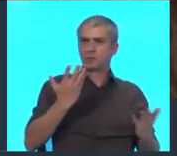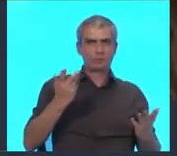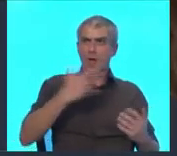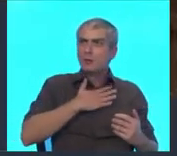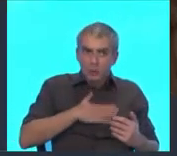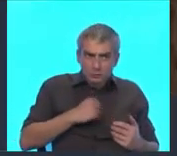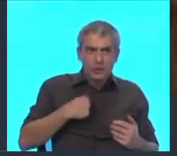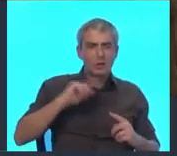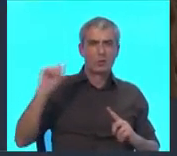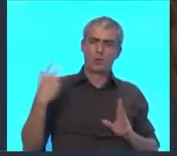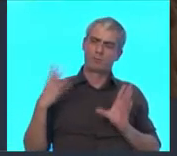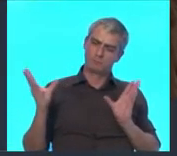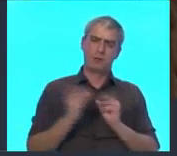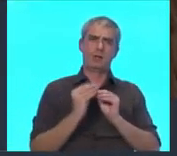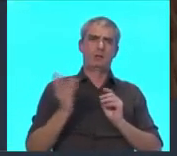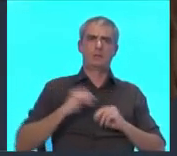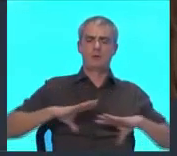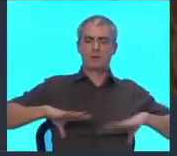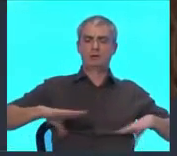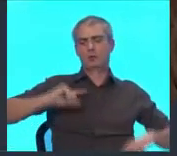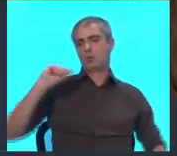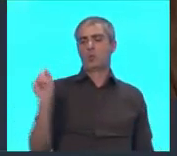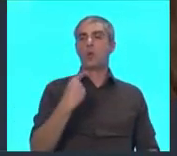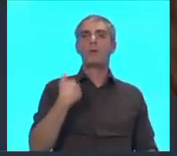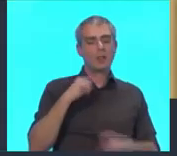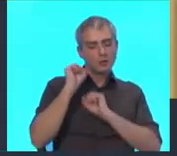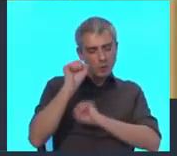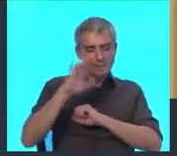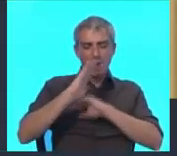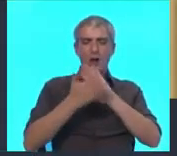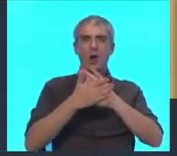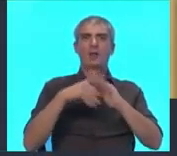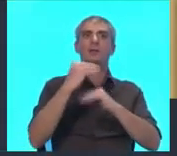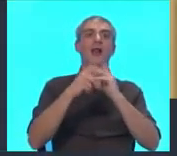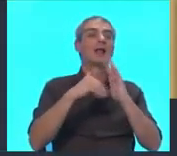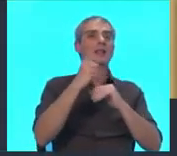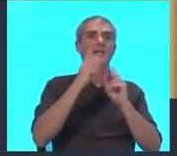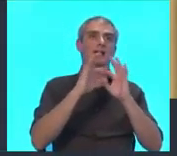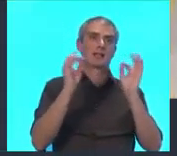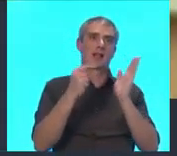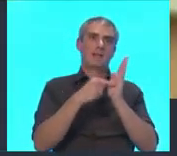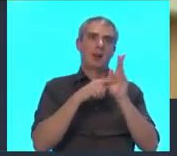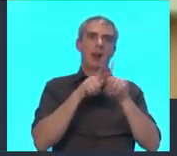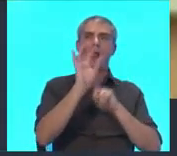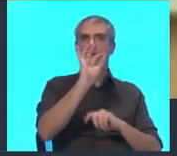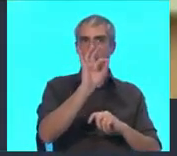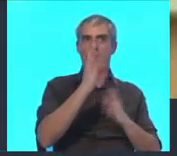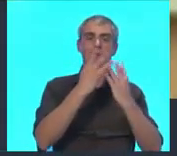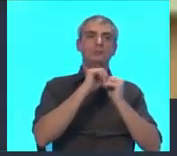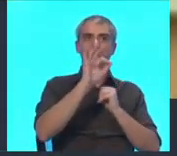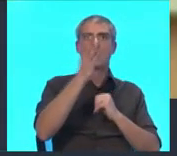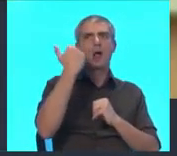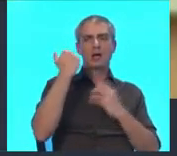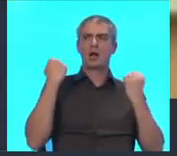אנחנו נבוא איתך, נבוא עם חצאיות כולנו, אנחנו איתך בכל התהליך הזה. את התהליך היא התחילה בעקבות אחיה. משפחתם הייתה אז